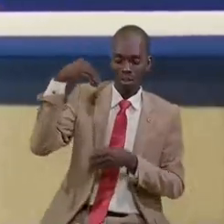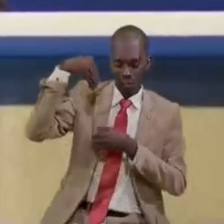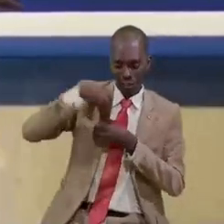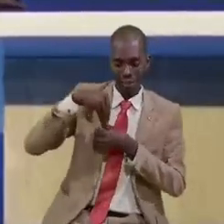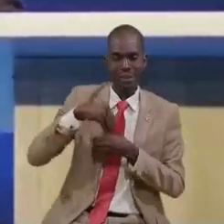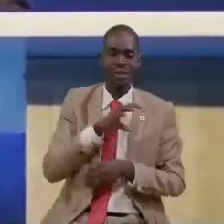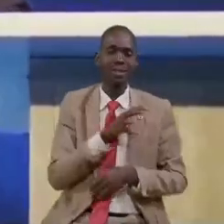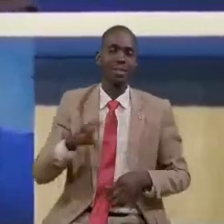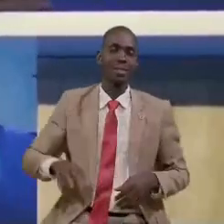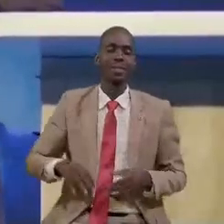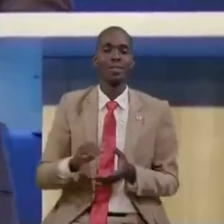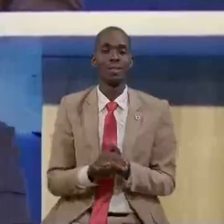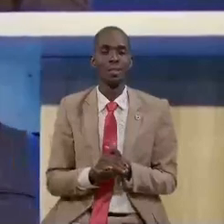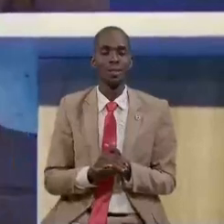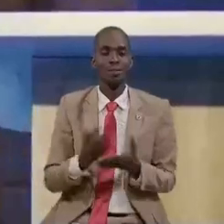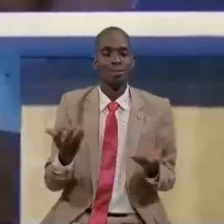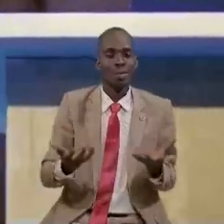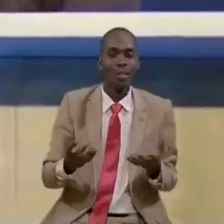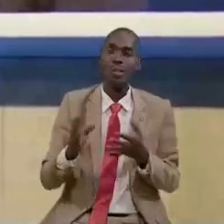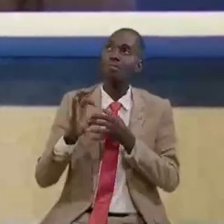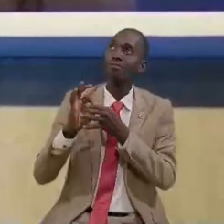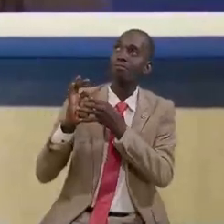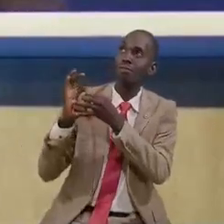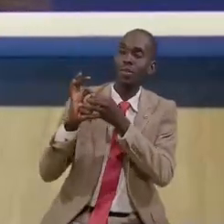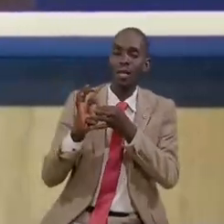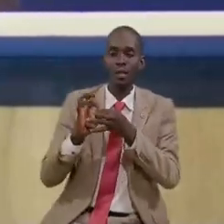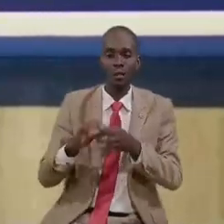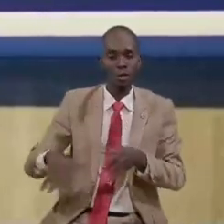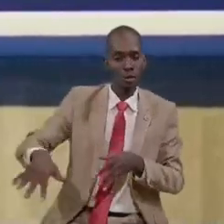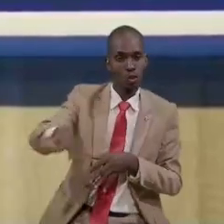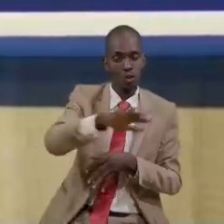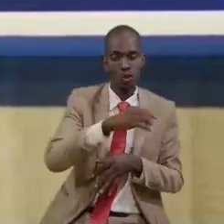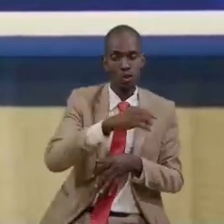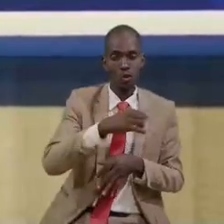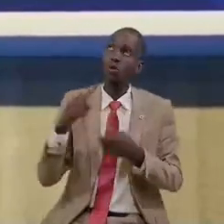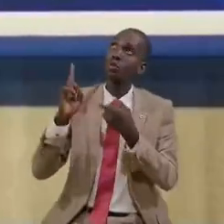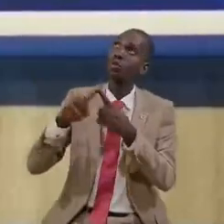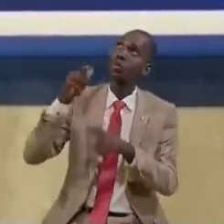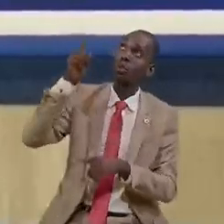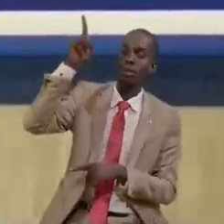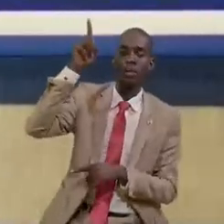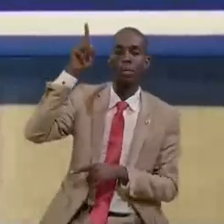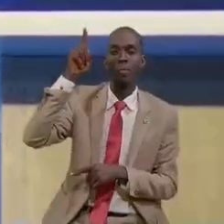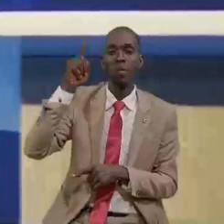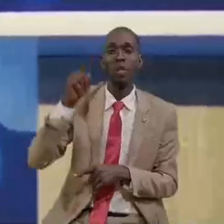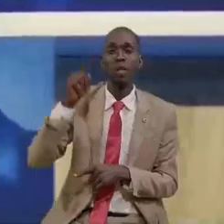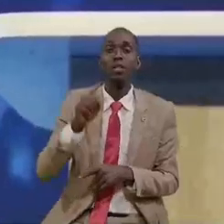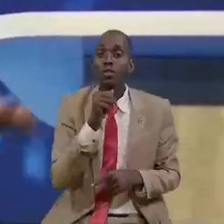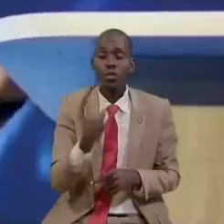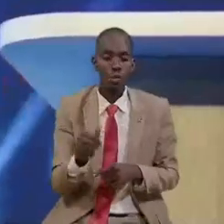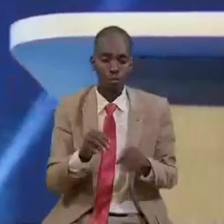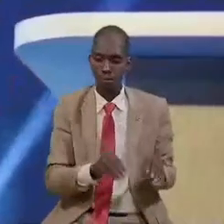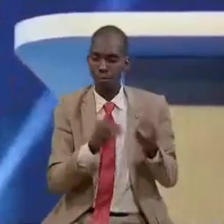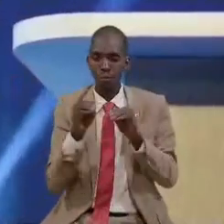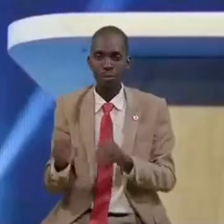Christ, réconciliant le monde avec lui-même, en n'imputant point